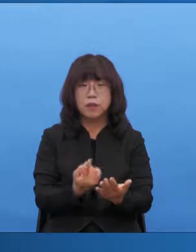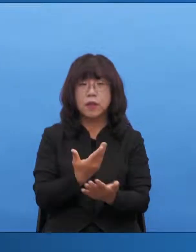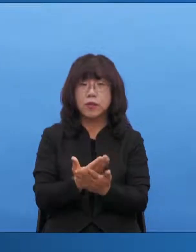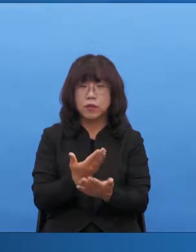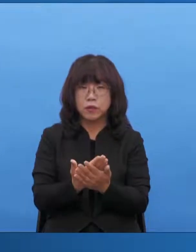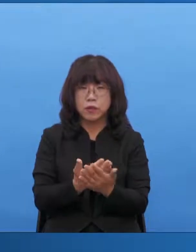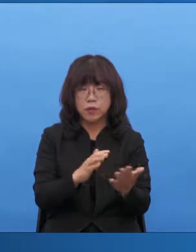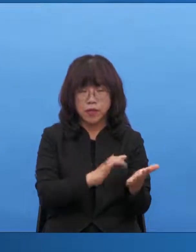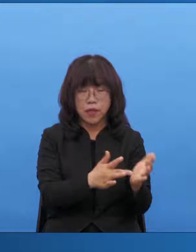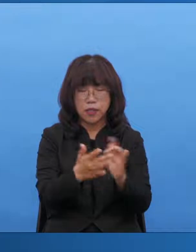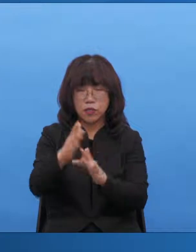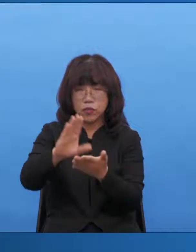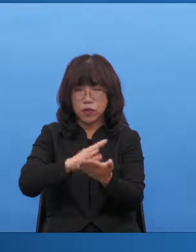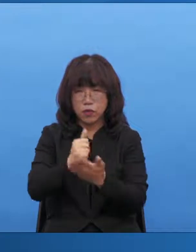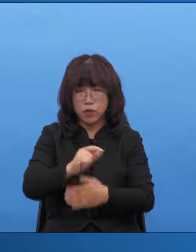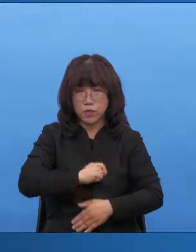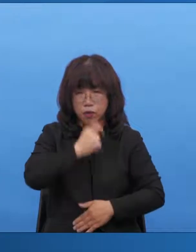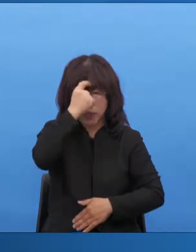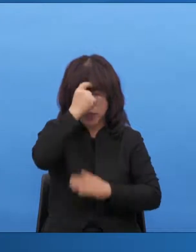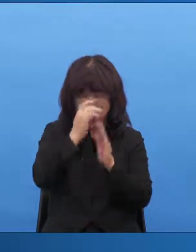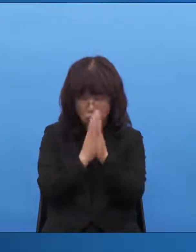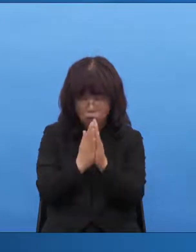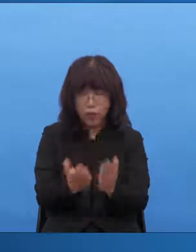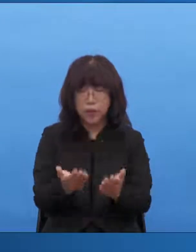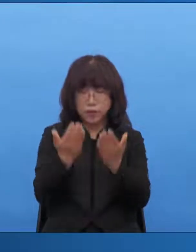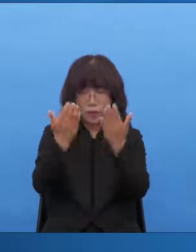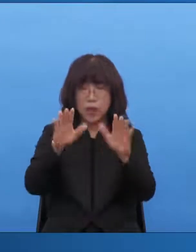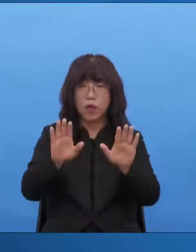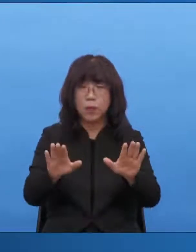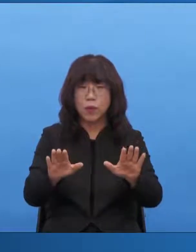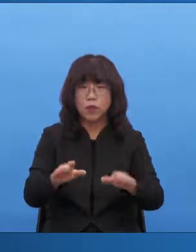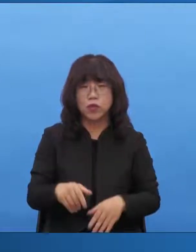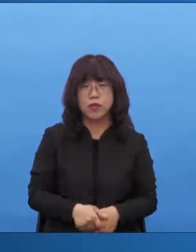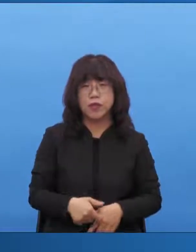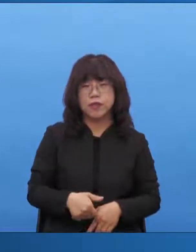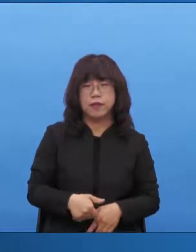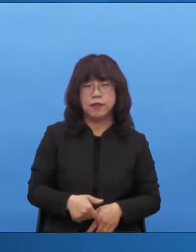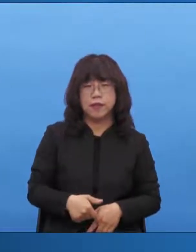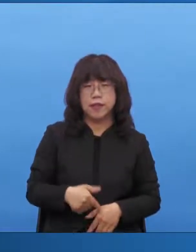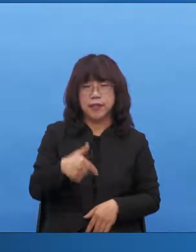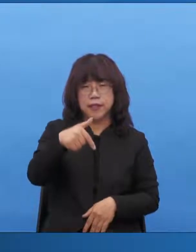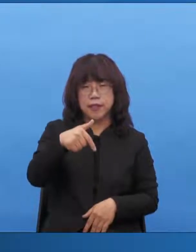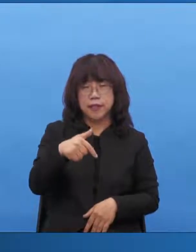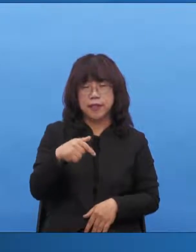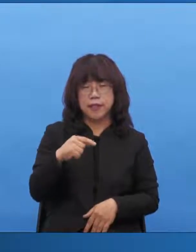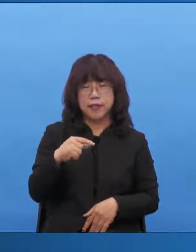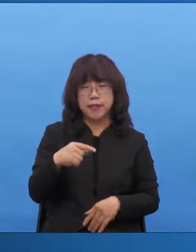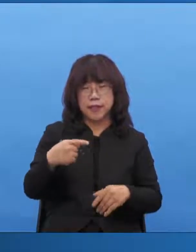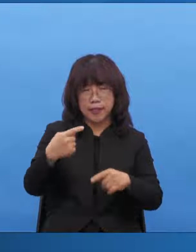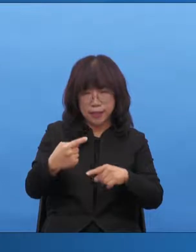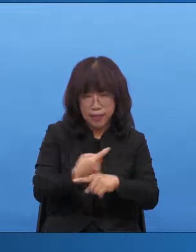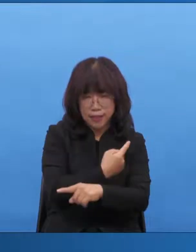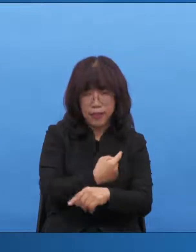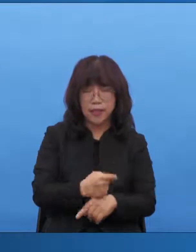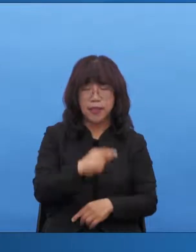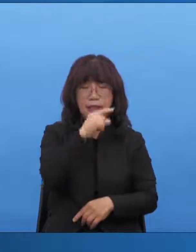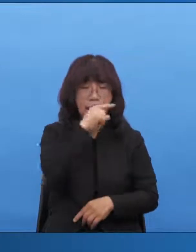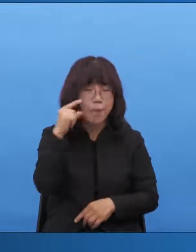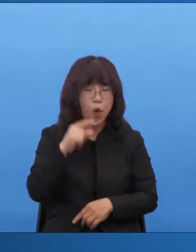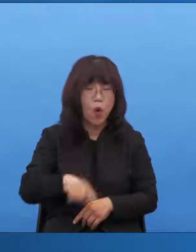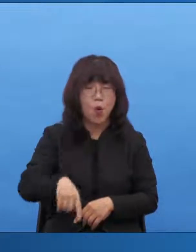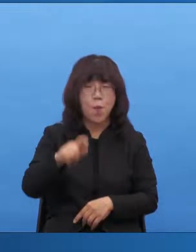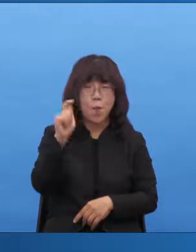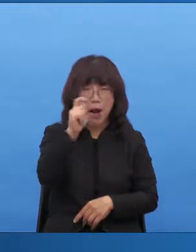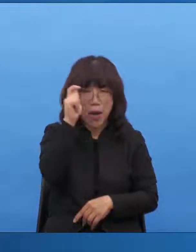J'ai prié au nom de Jésus-Christ. Amen. 이번 주는 기니, 가봉, 말라위, 리비아 4개국 소통해 드립니다. 첫